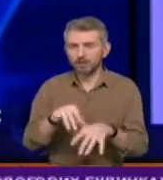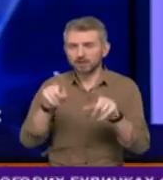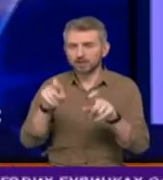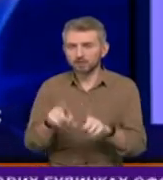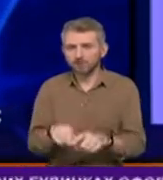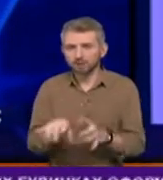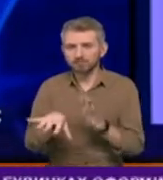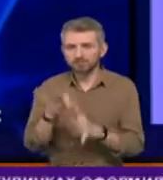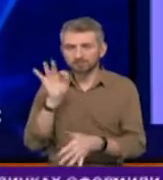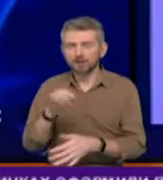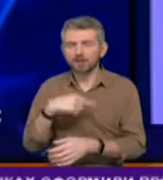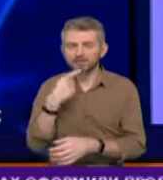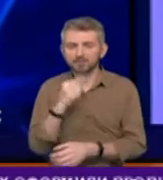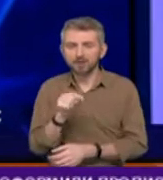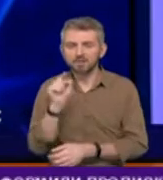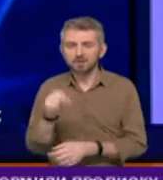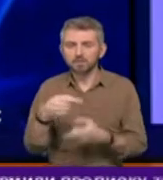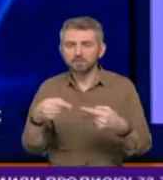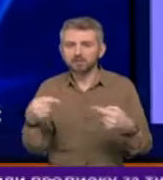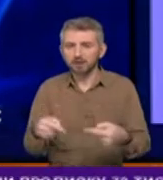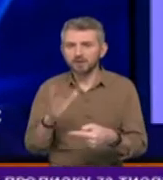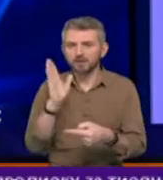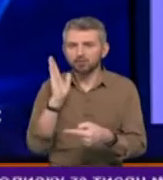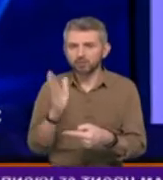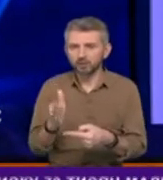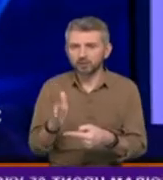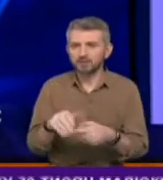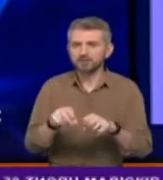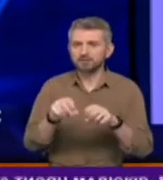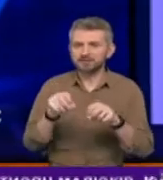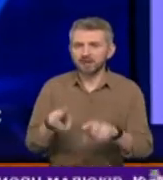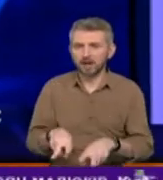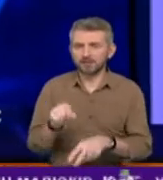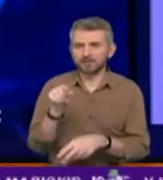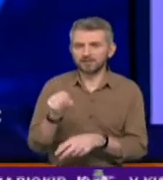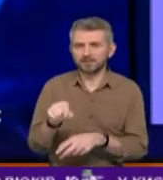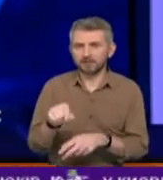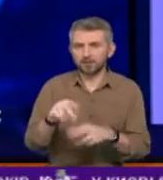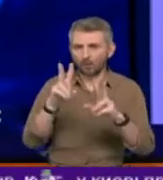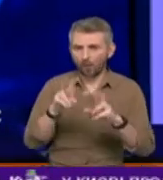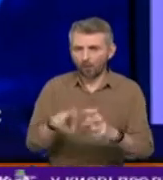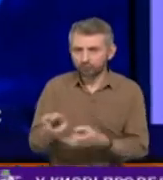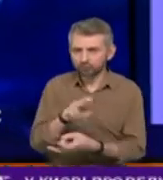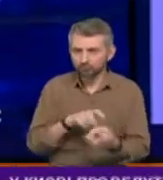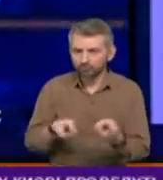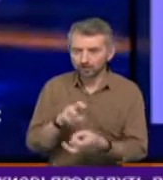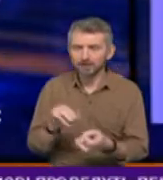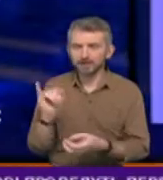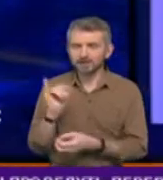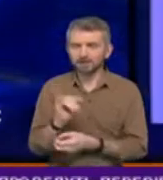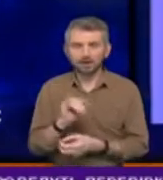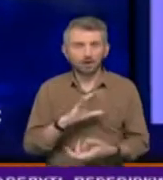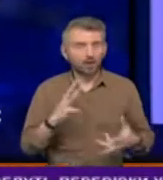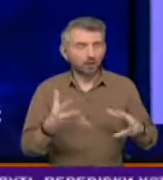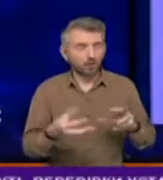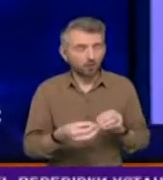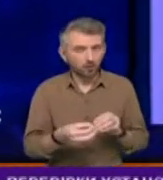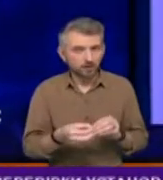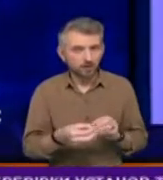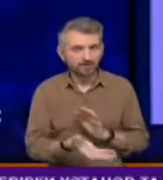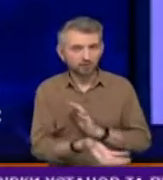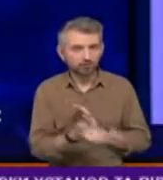які чинники впливають на те, що абітурієнти виїжджають за кордон. І у нас деякі політики, які не сприймають систему ЗНО, вони люблять